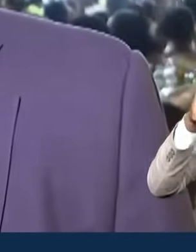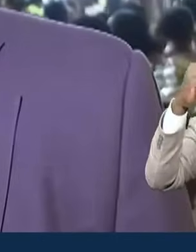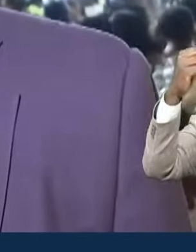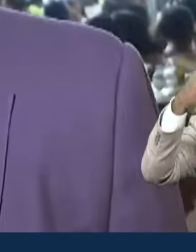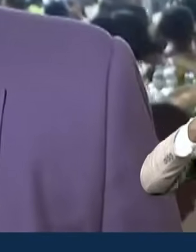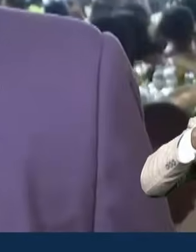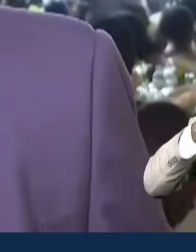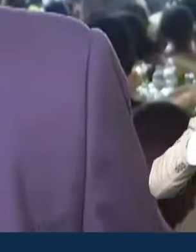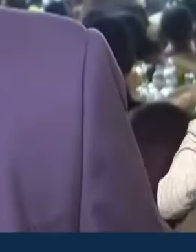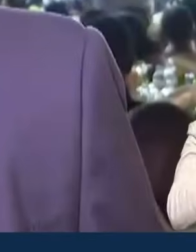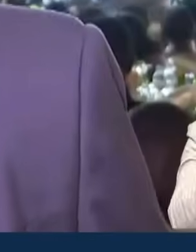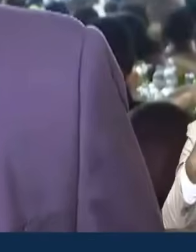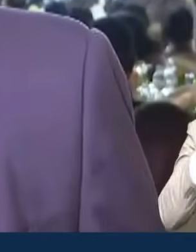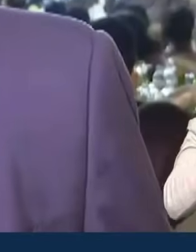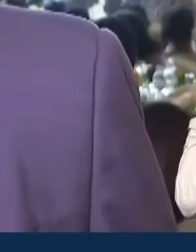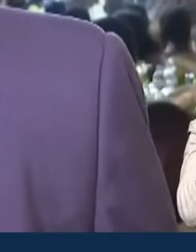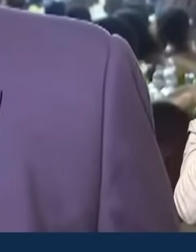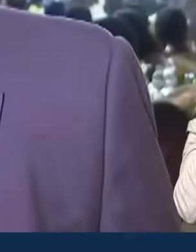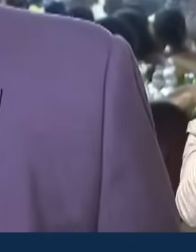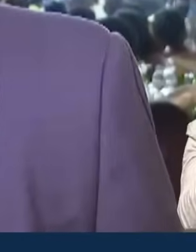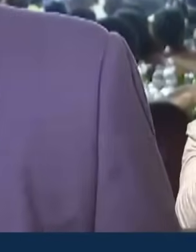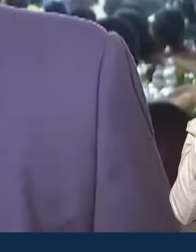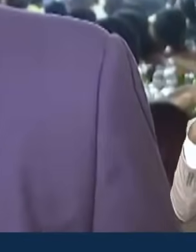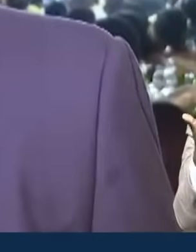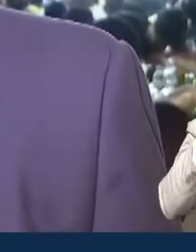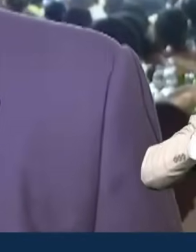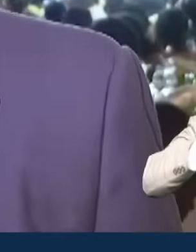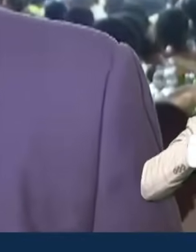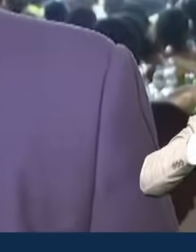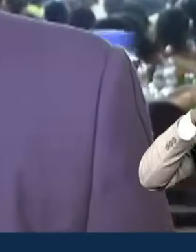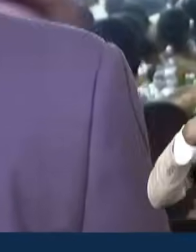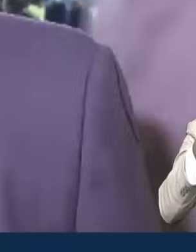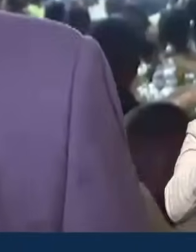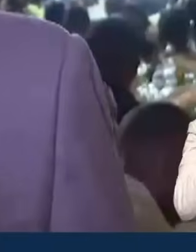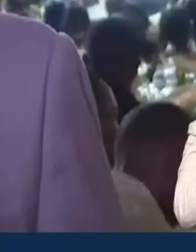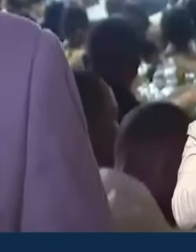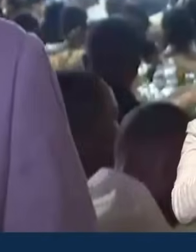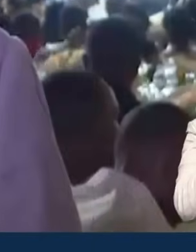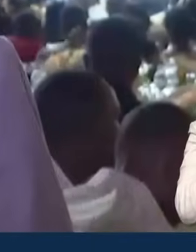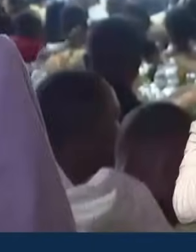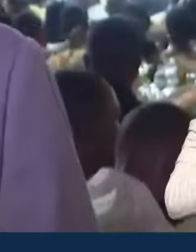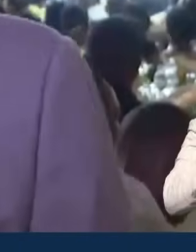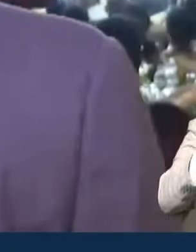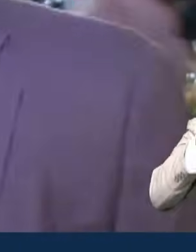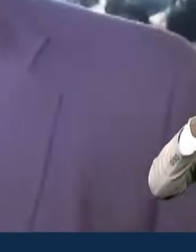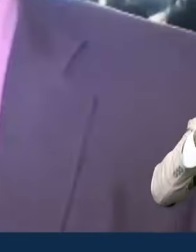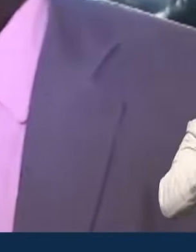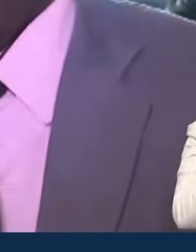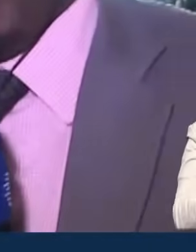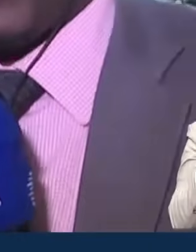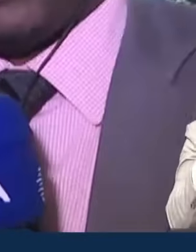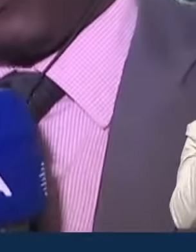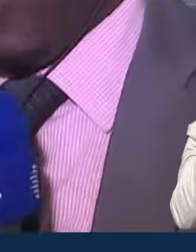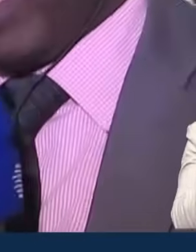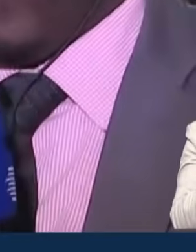mugaragaro, ariko reka tubanze tugaruke kuko aya marushanwa yagenze. Ndi kumwe n'uwari ukuri itsinda ryateguye iyi